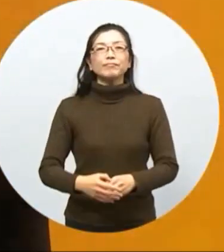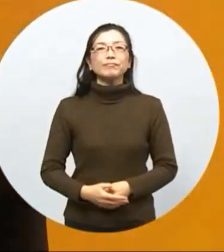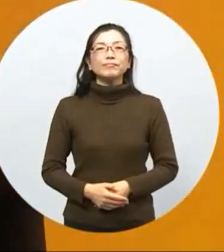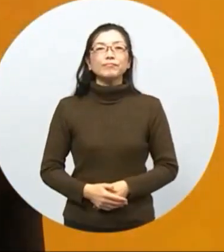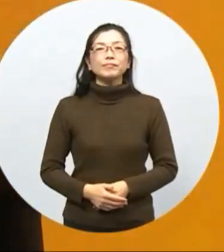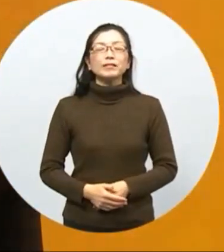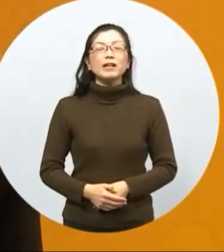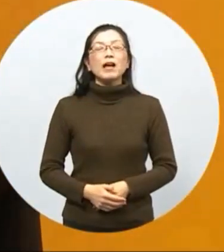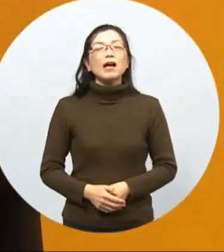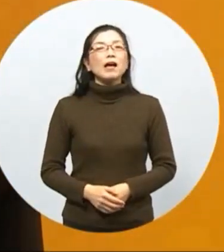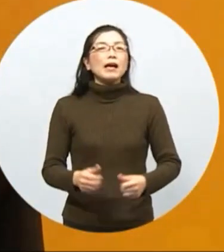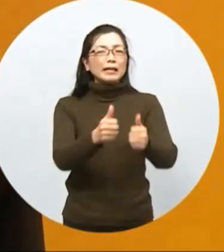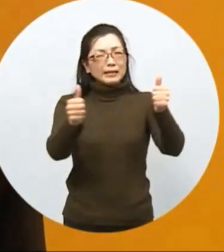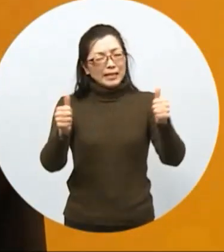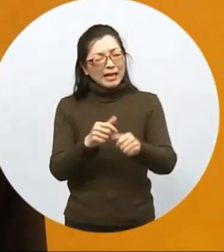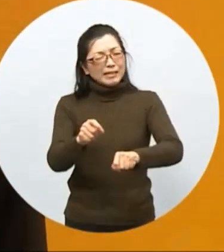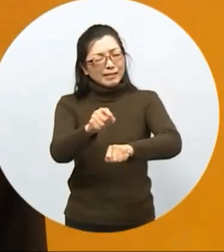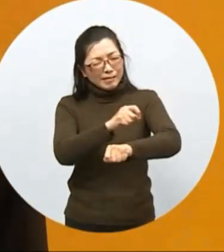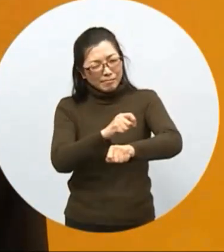特に男性は